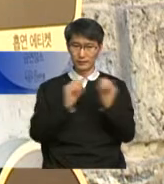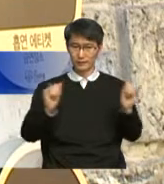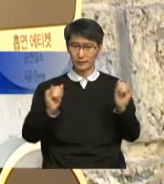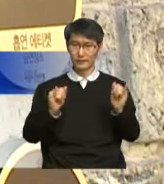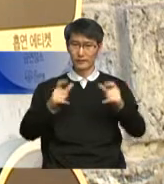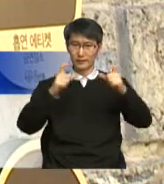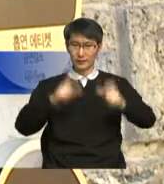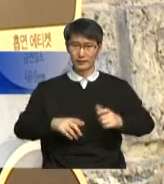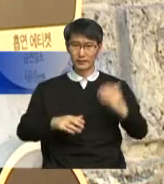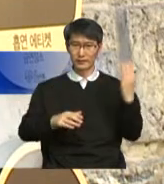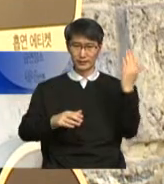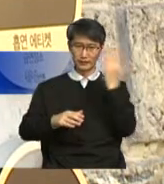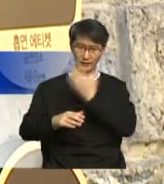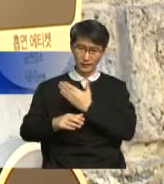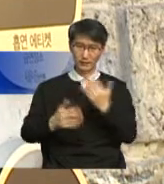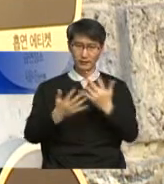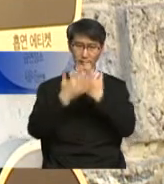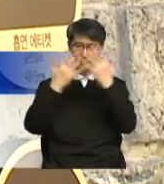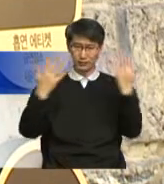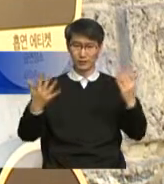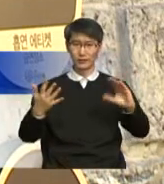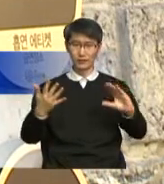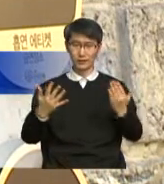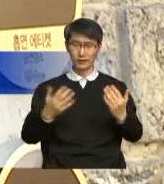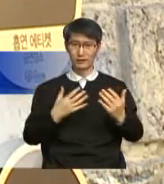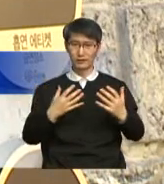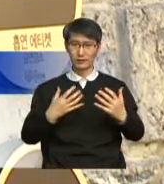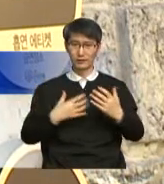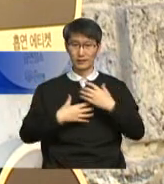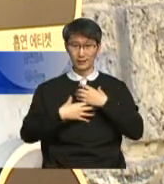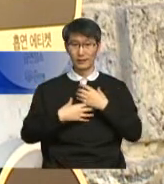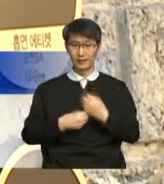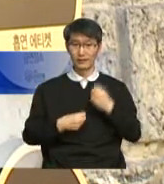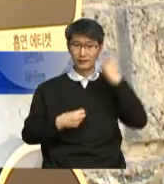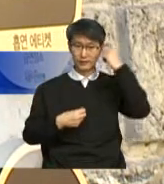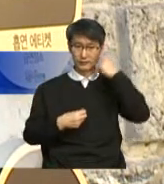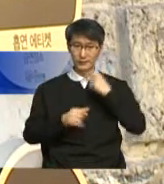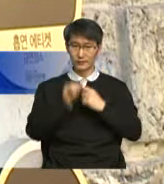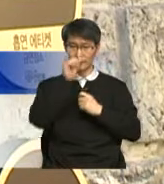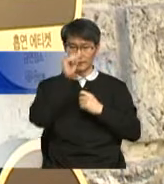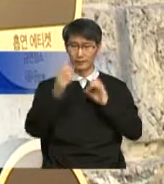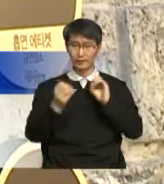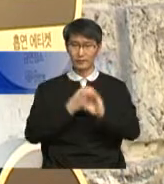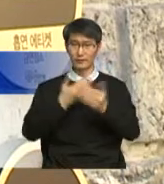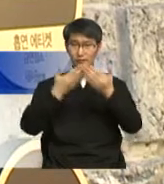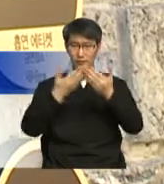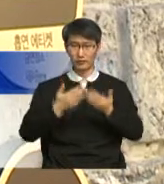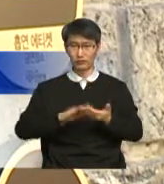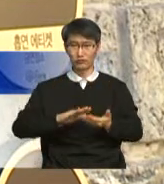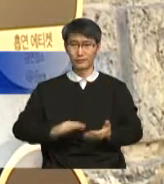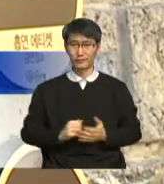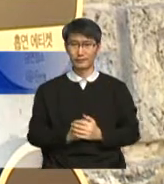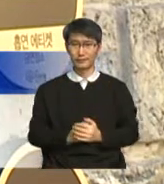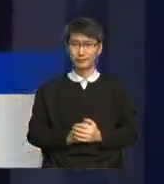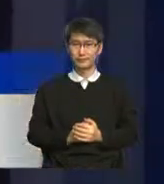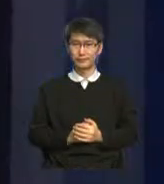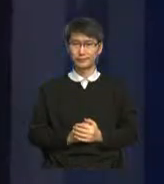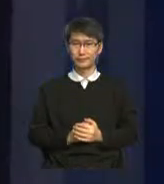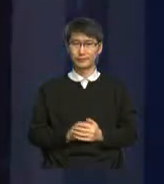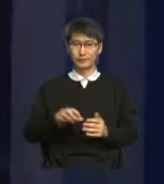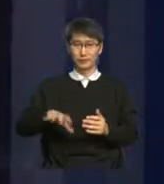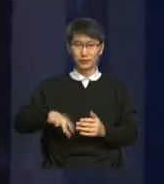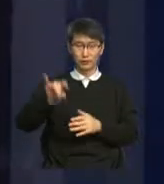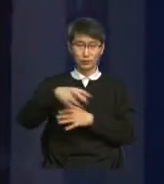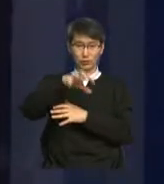주민분들은 아무래도 이쪽 지역이 깨끗해지고 밝아져서 안정감을 많이 느끼신다는 반응을 주셨습니다.